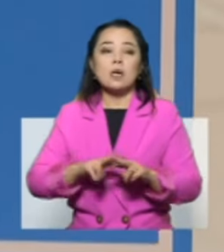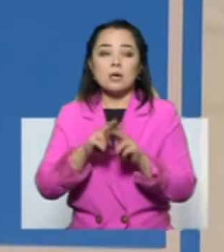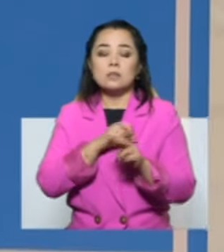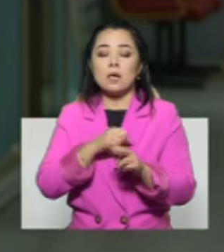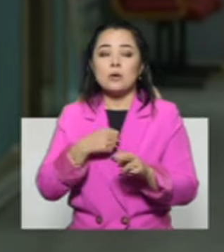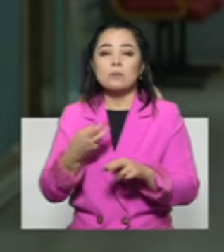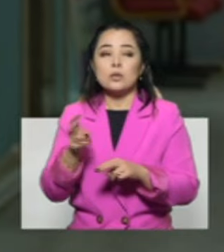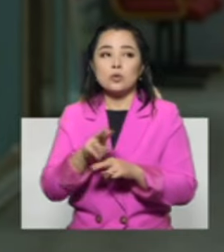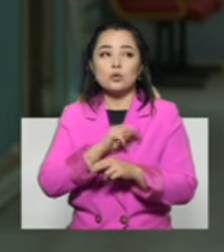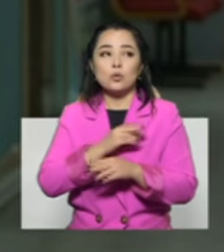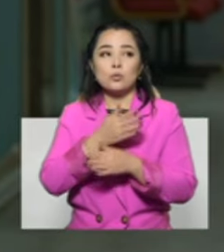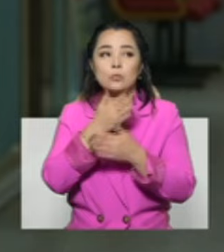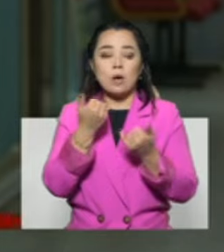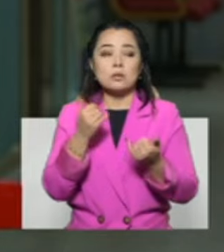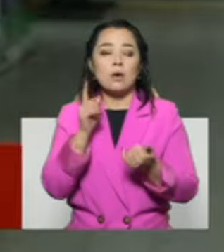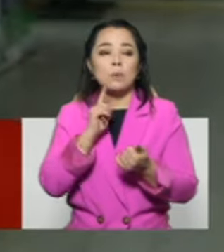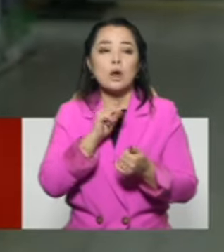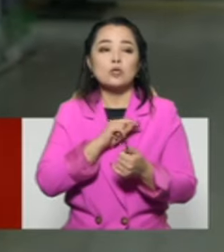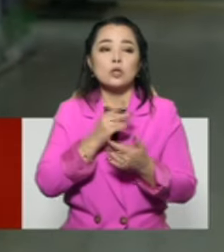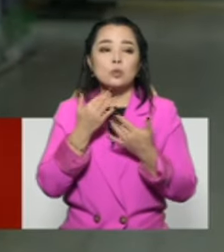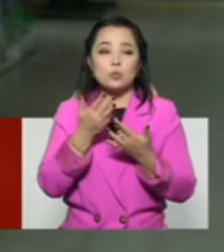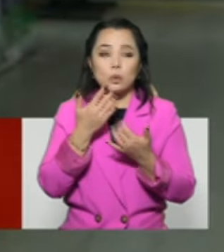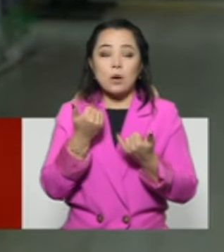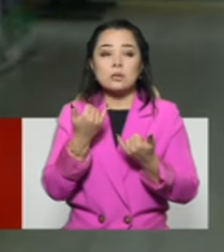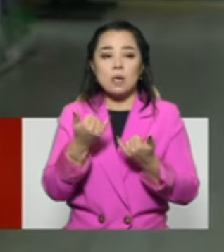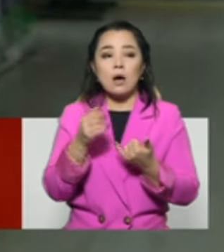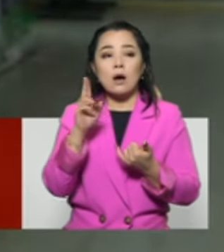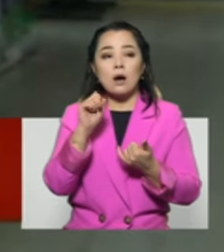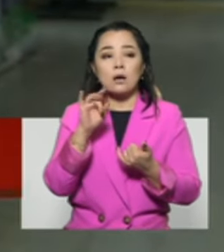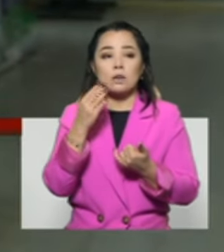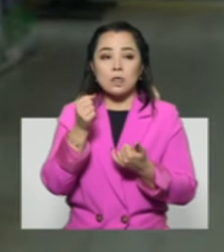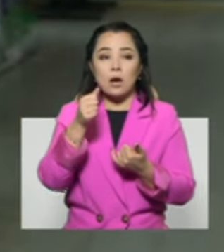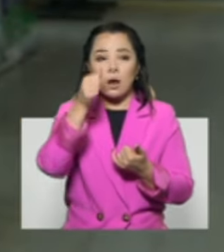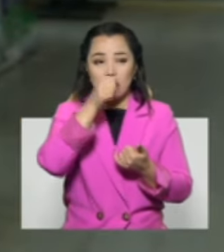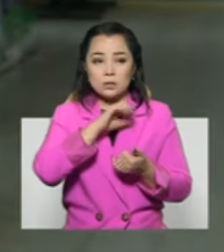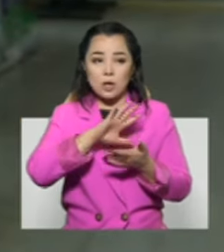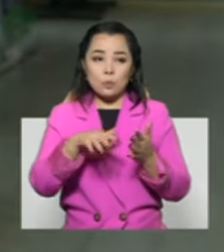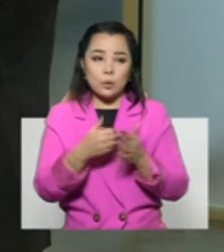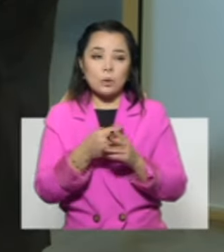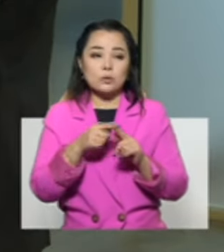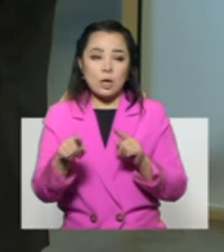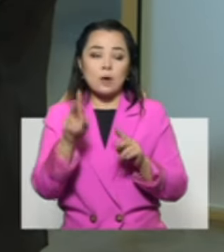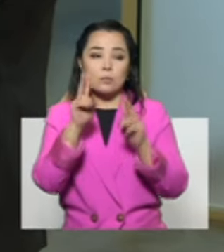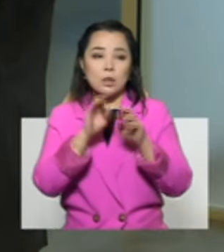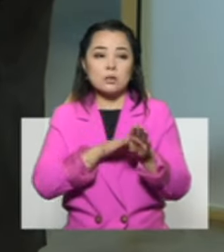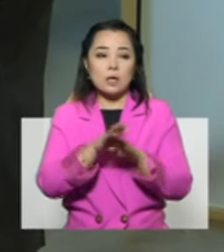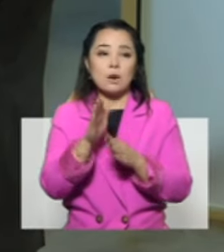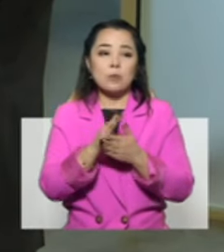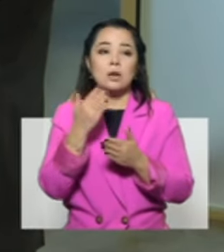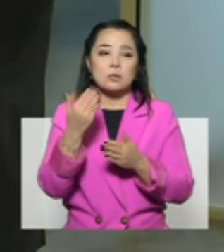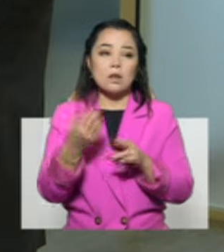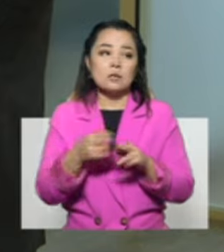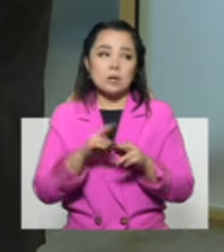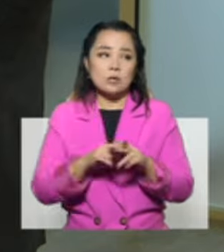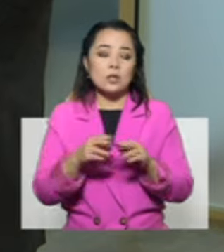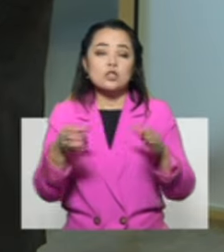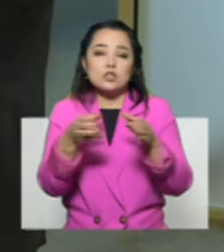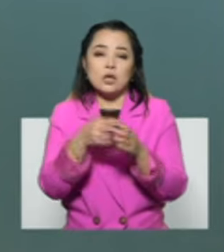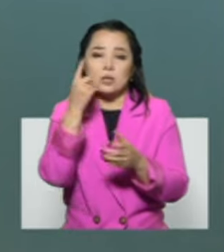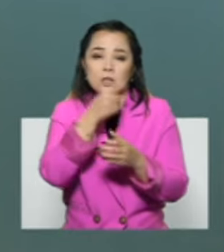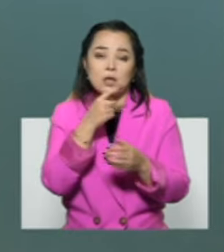келгелі жұмыссыз. Вакансия пока жоқ, қараша айы бойы енді қарастырамыз деп қалды. Қаламқас Ебекенова енді жеке